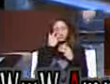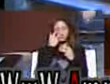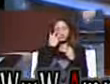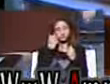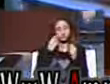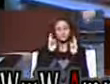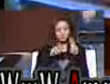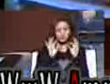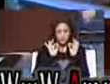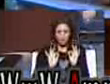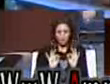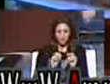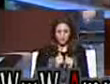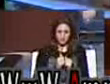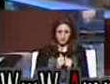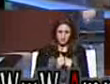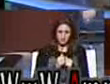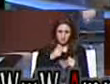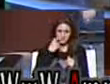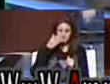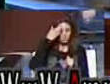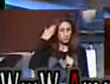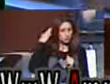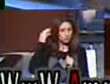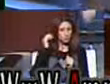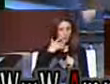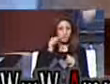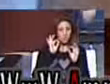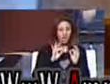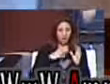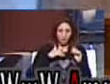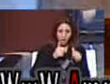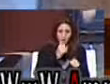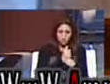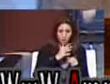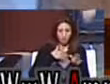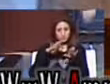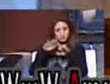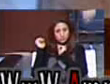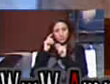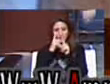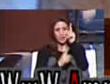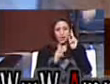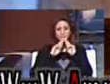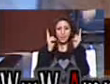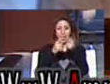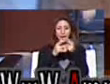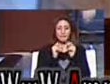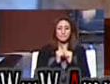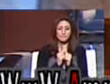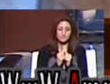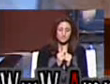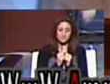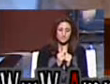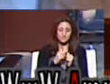الجمهوريه لتاكيد موقفهم من المستشار طلعت ابراهيم وعما اذا كانوا يرغبون في استمراره بمهام عمله من عدمه. احنا ابتدينا في جمع